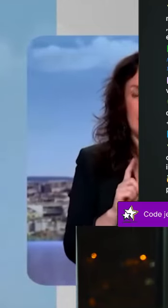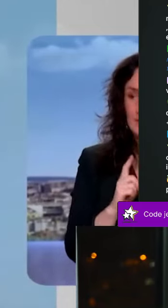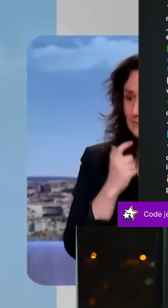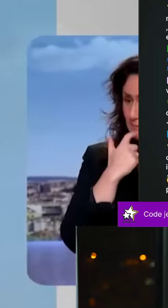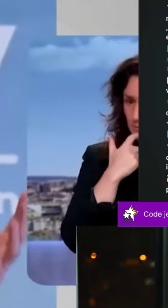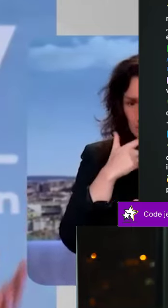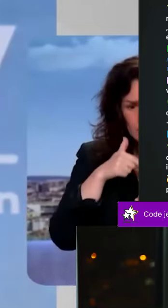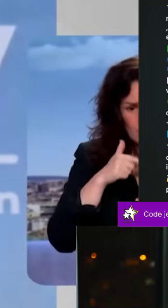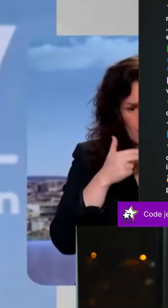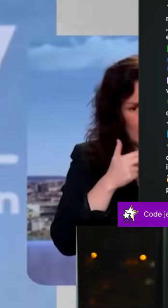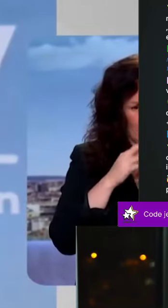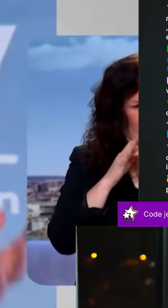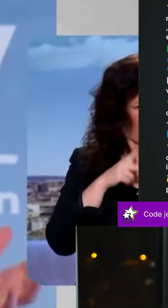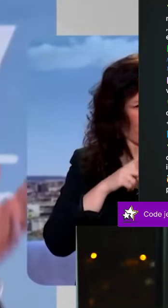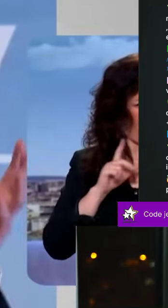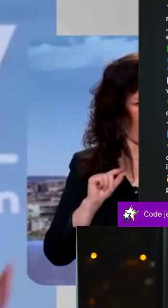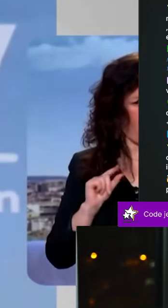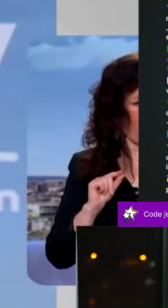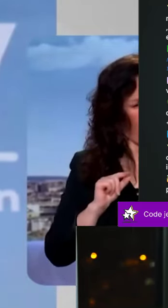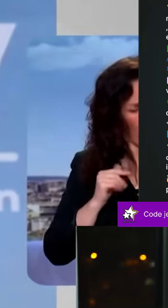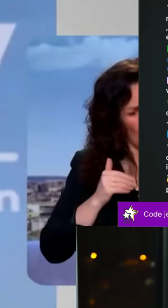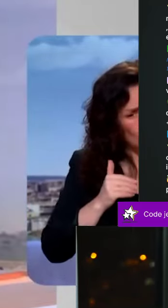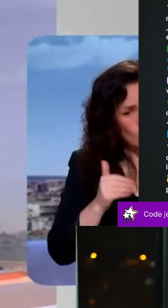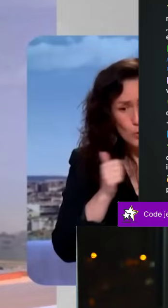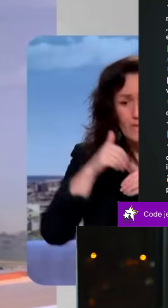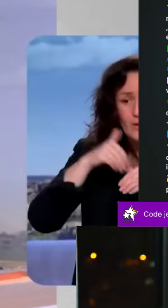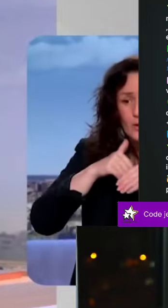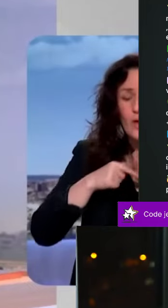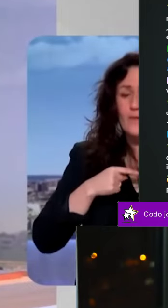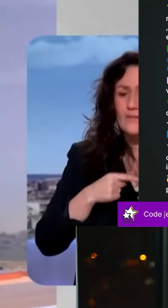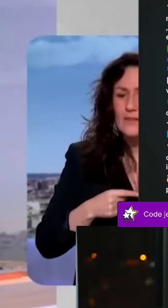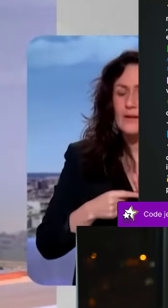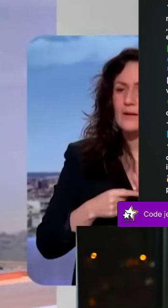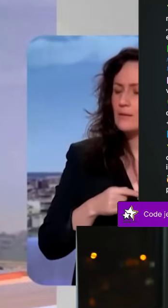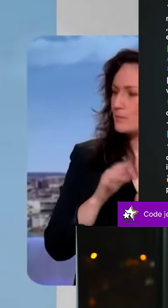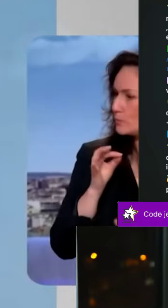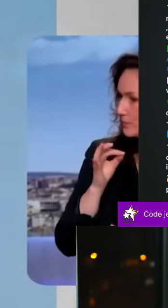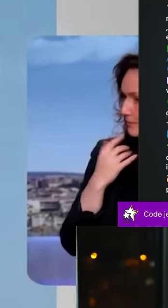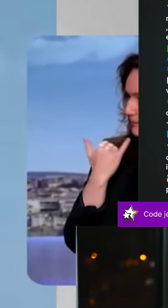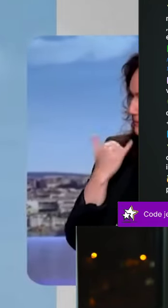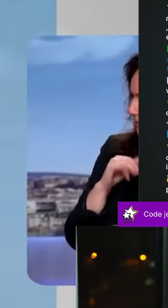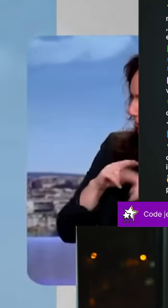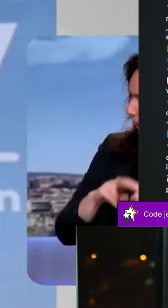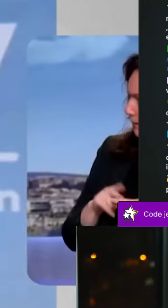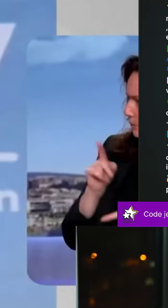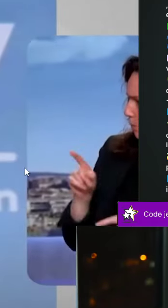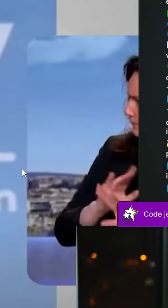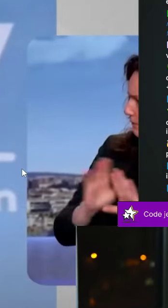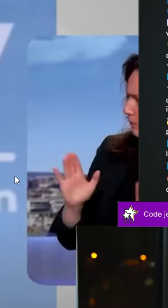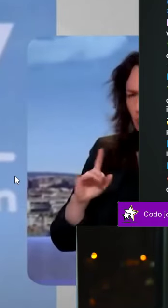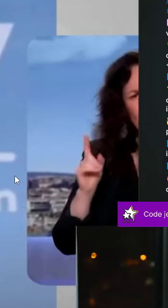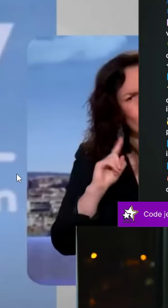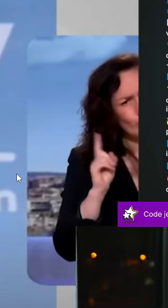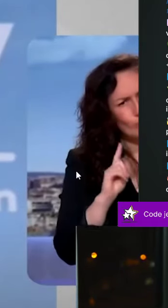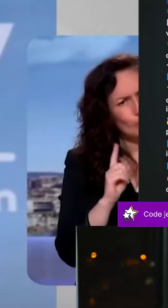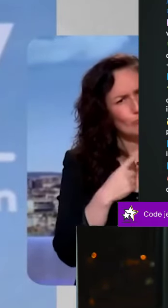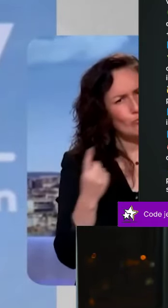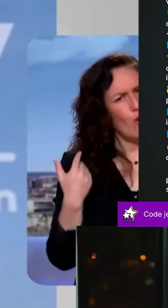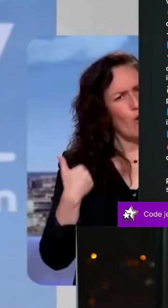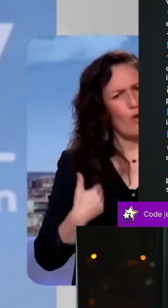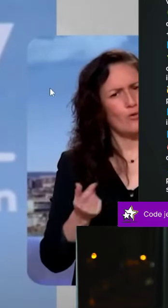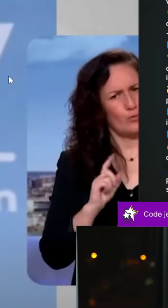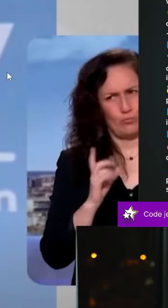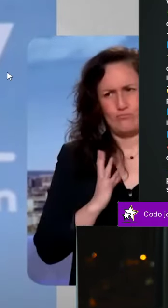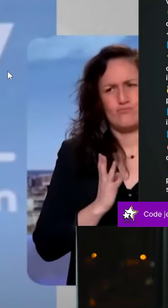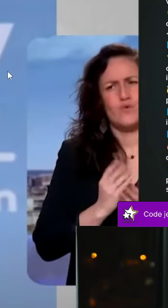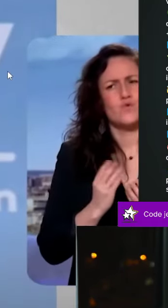il continuera à vivre monsieura VI mais donc qui sera défendu uniquement par vous mais pas seulement vous savez il y a beaucoup de gens je crois pas